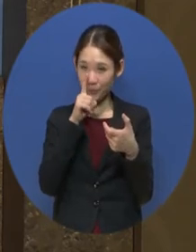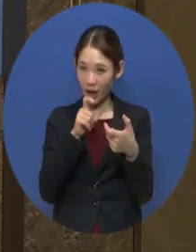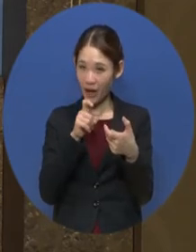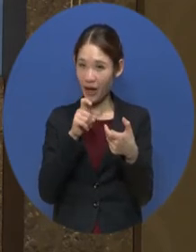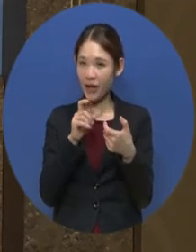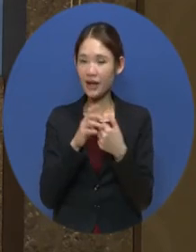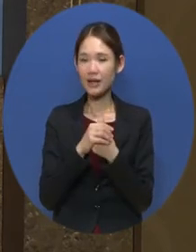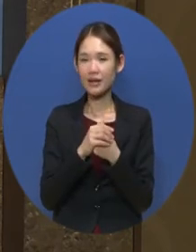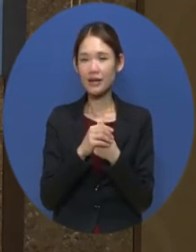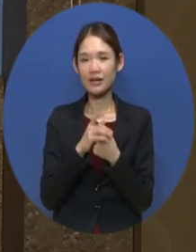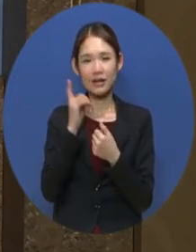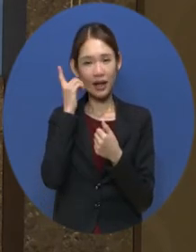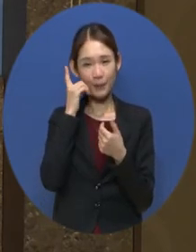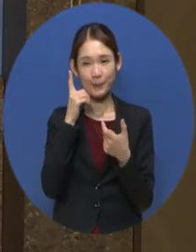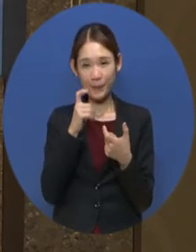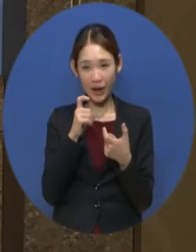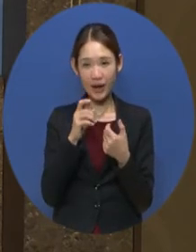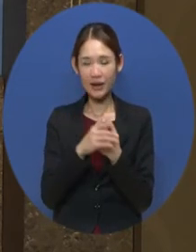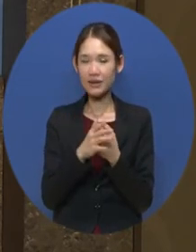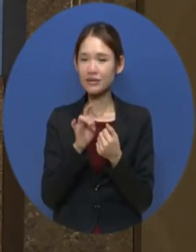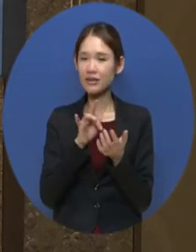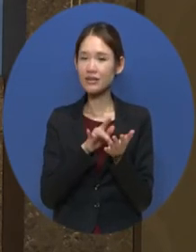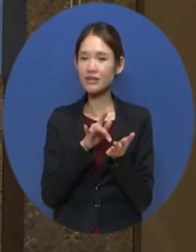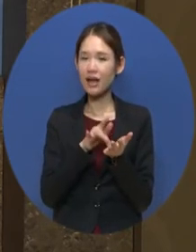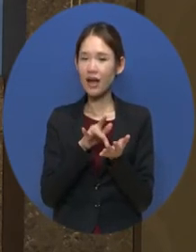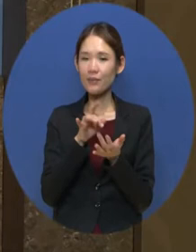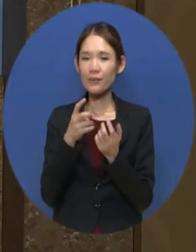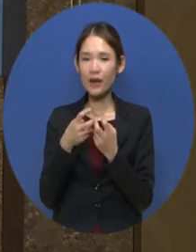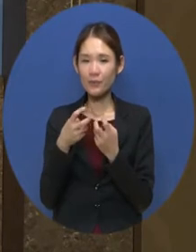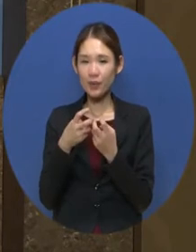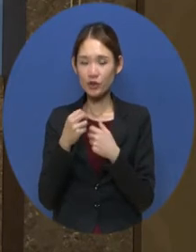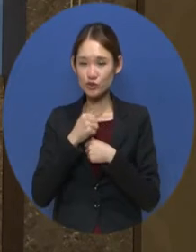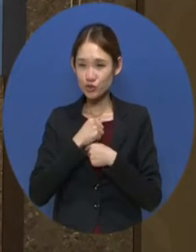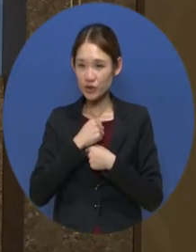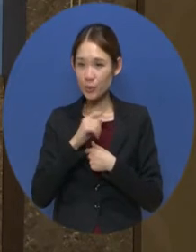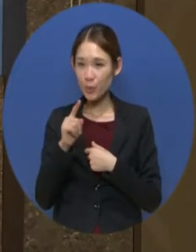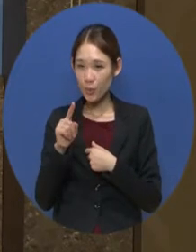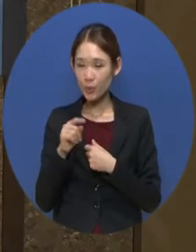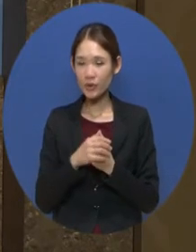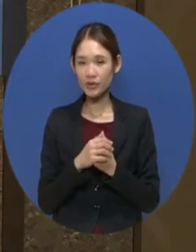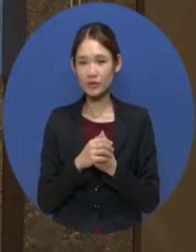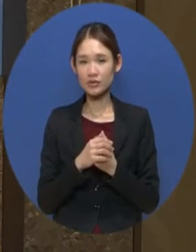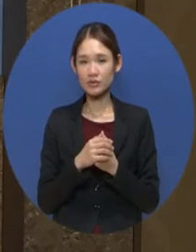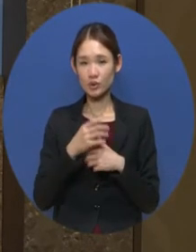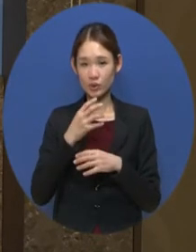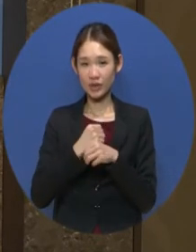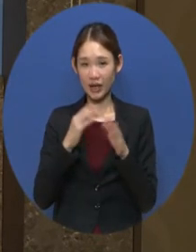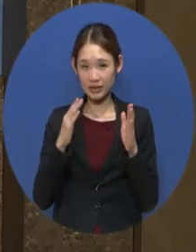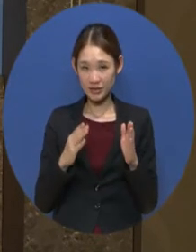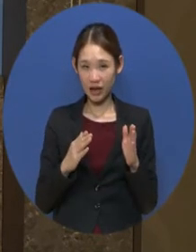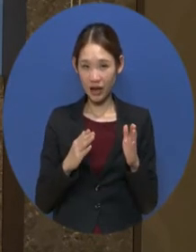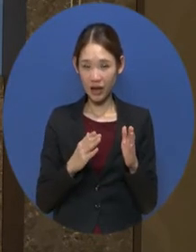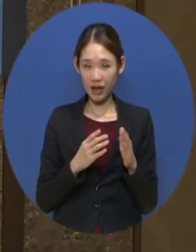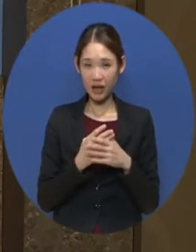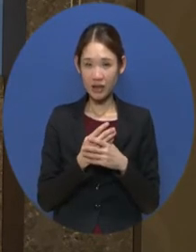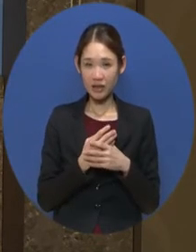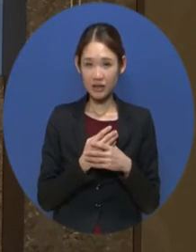해서 이 약이 어떤 약이고 용법이 무엇이고 주의사항이 뭐고 또 유통기간은